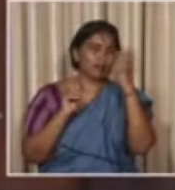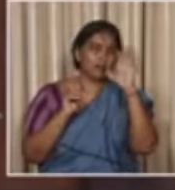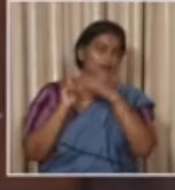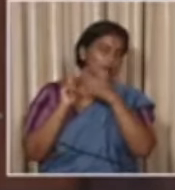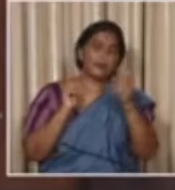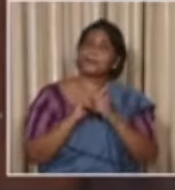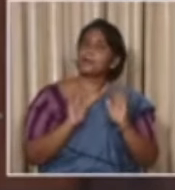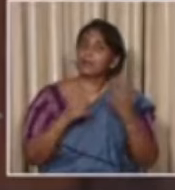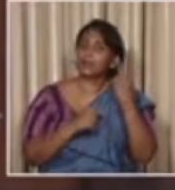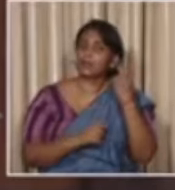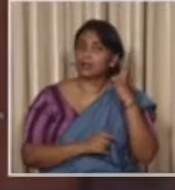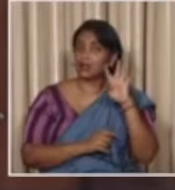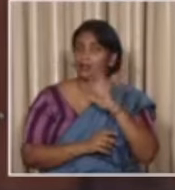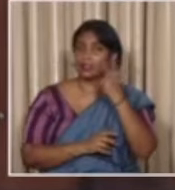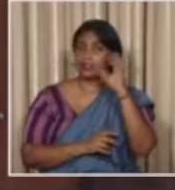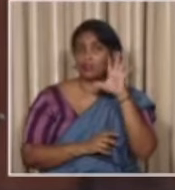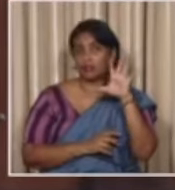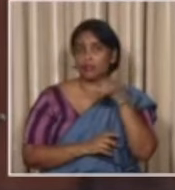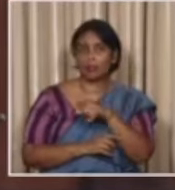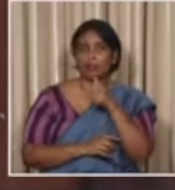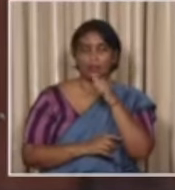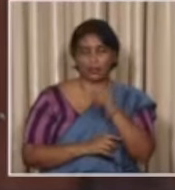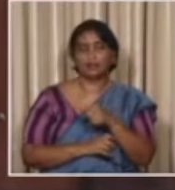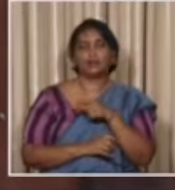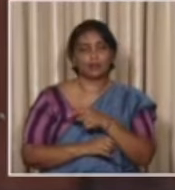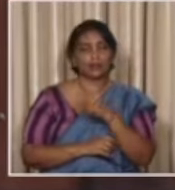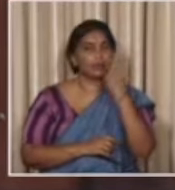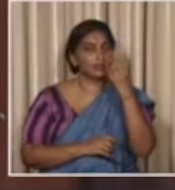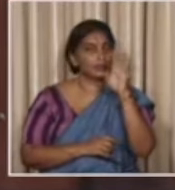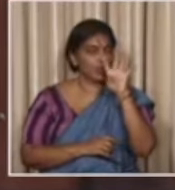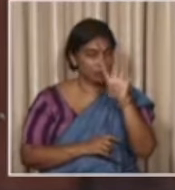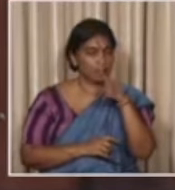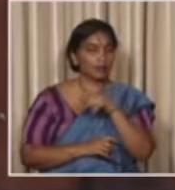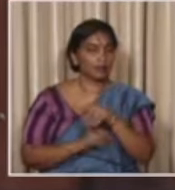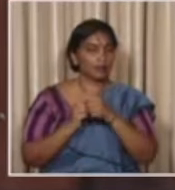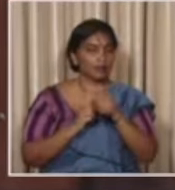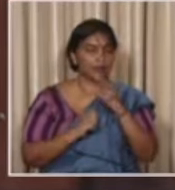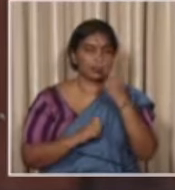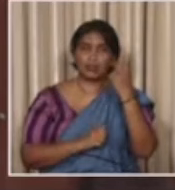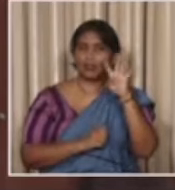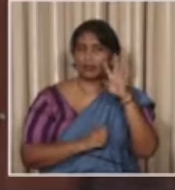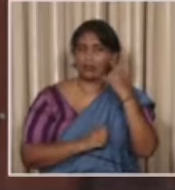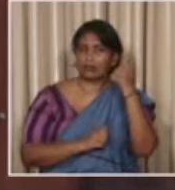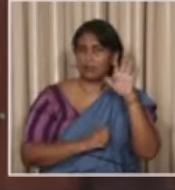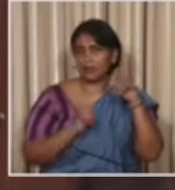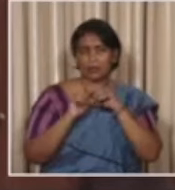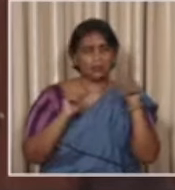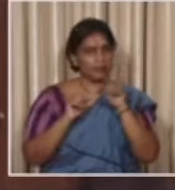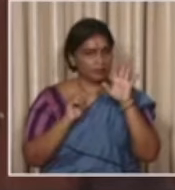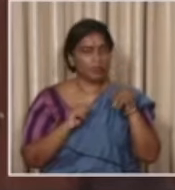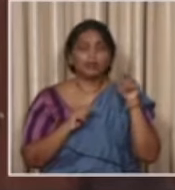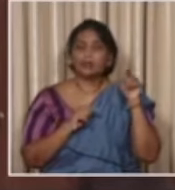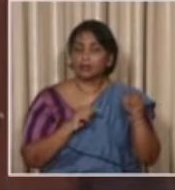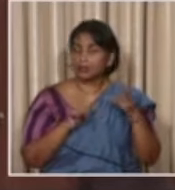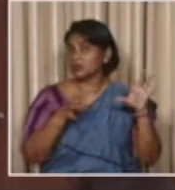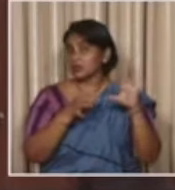කරේ. 2004ට වඩා පහ කිව්වොත් එහෙම සාධාරණයි. මොකද මේ 2004 මේ සිදුවීම සිදුවෙනකොට 2004-2005 මේ සිදුවීම සිදුවෙනකොට